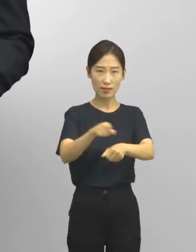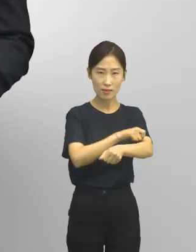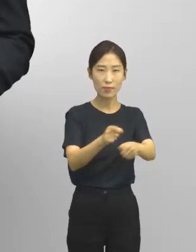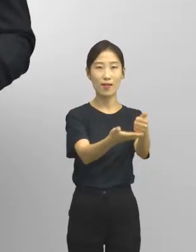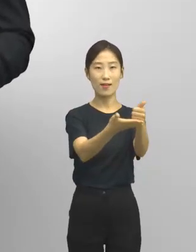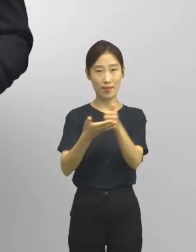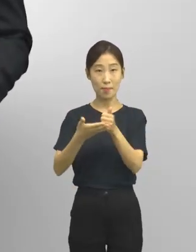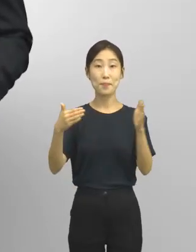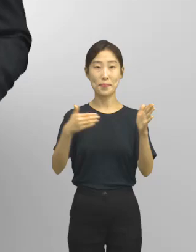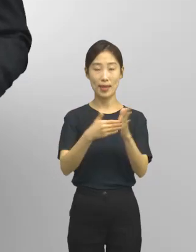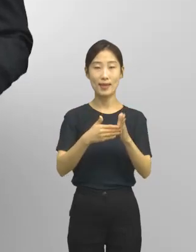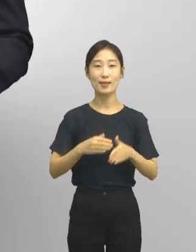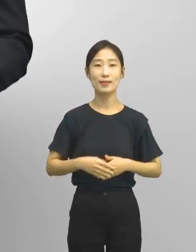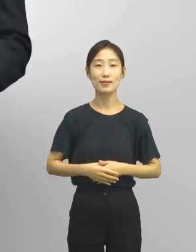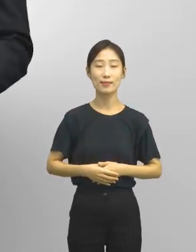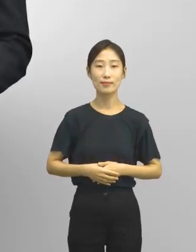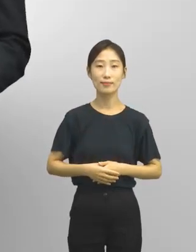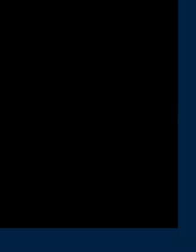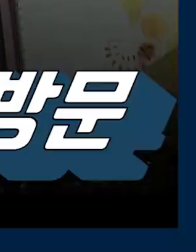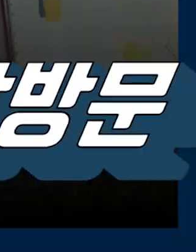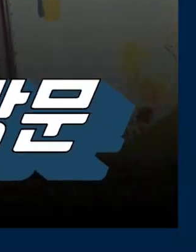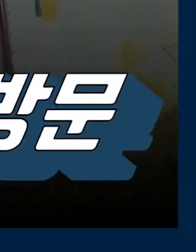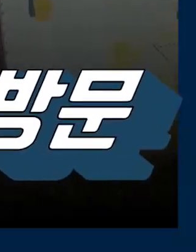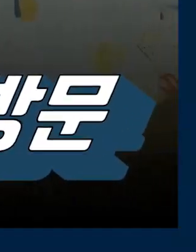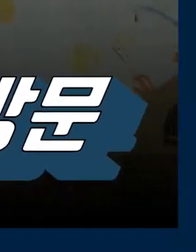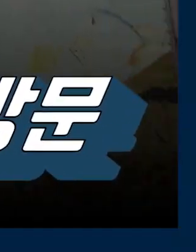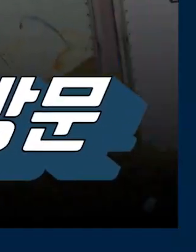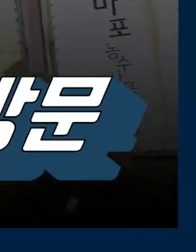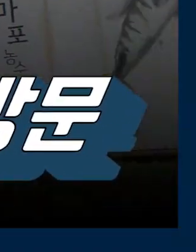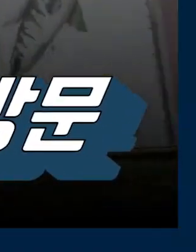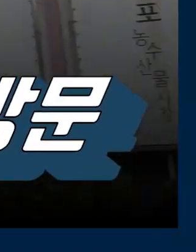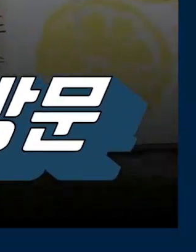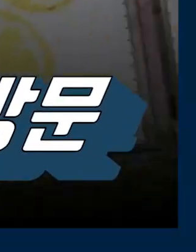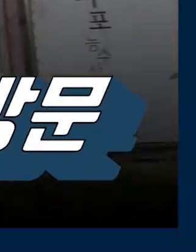윤윤구 강사를 특별 초청했습니다.